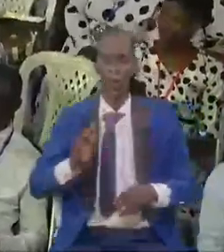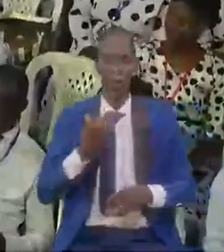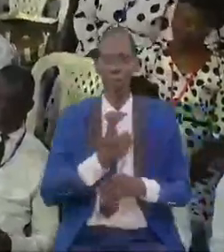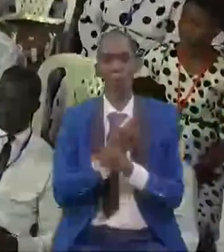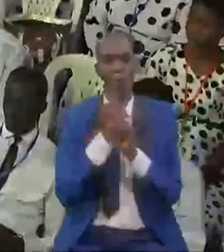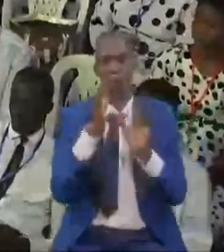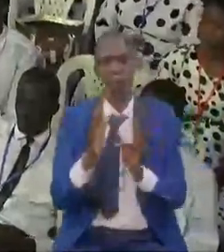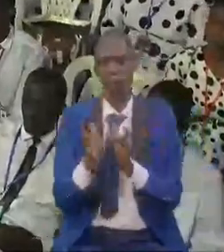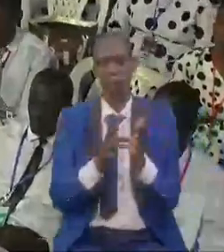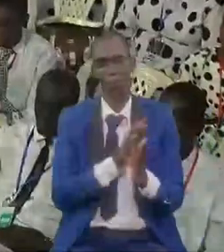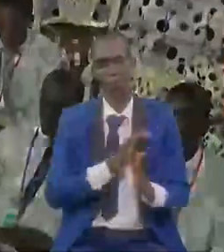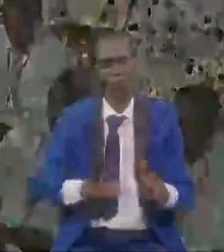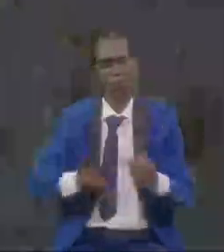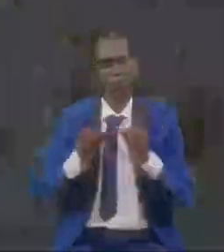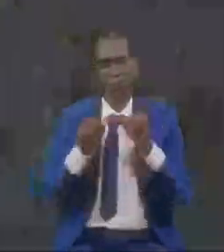Jésus-Christ.